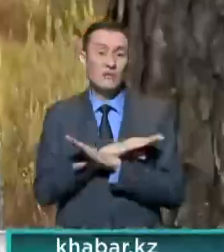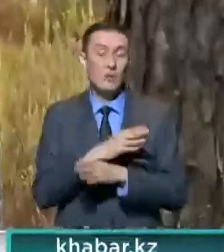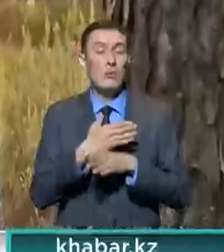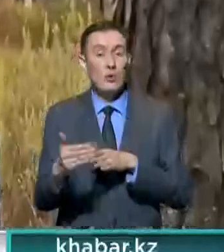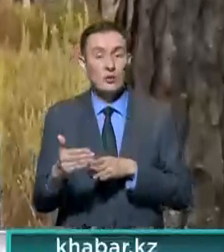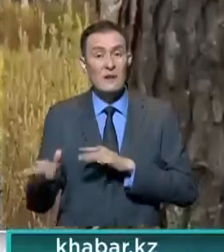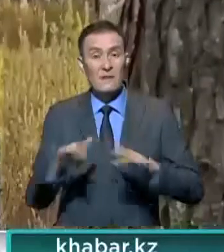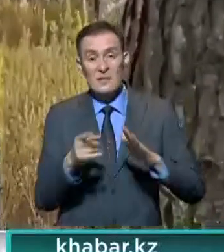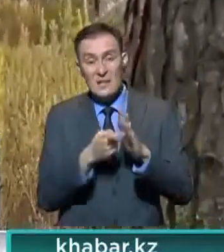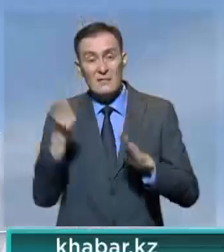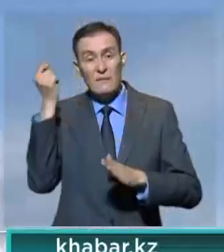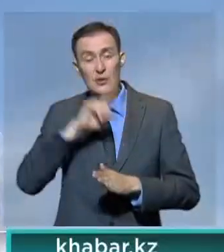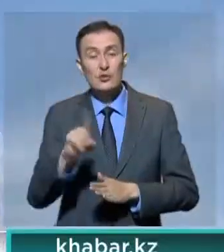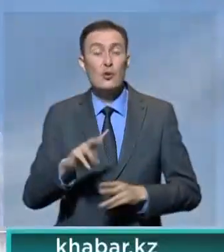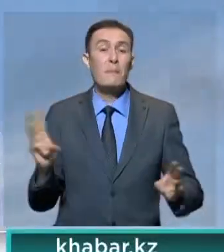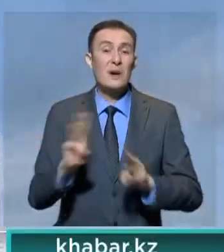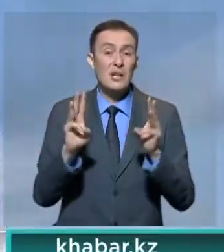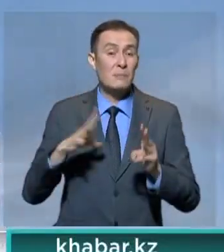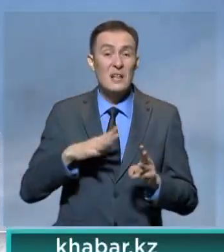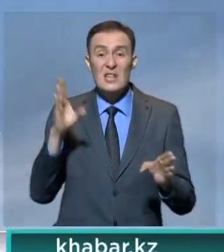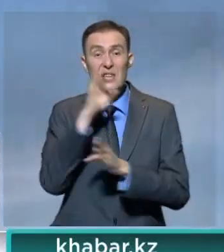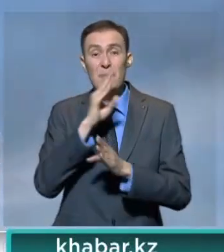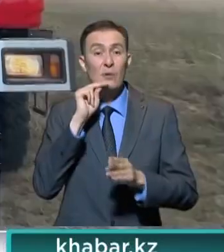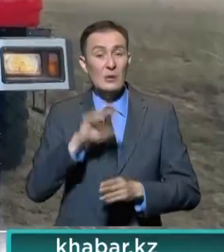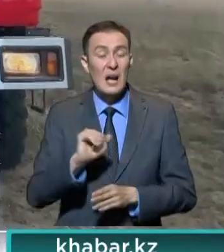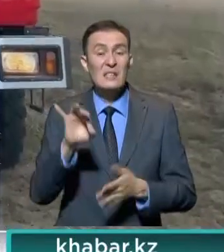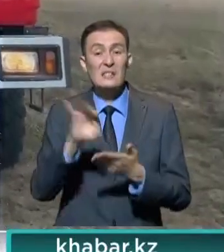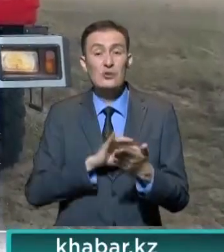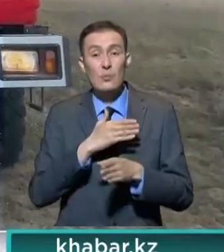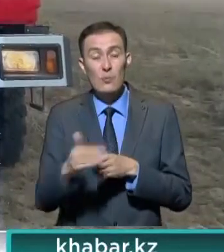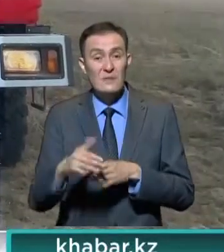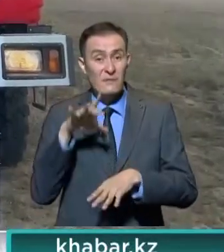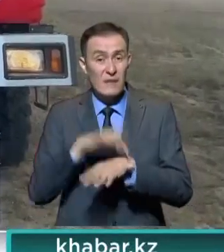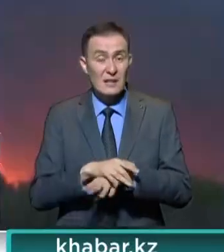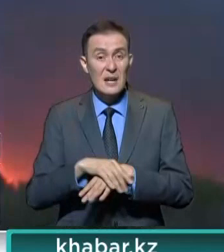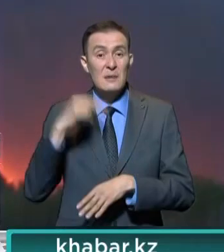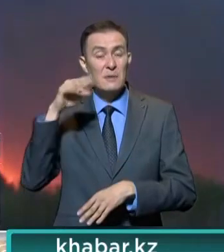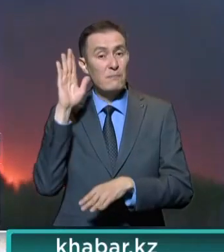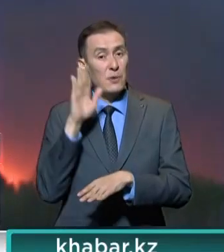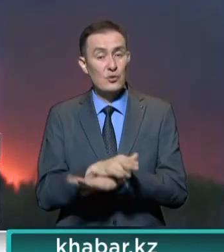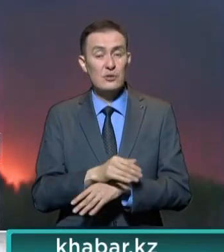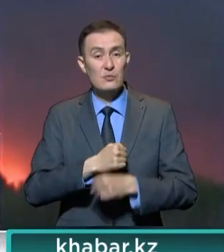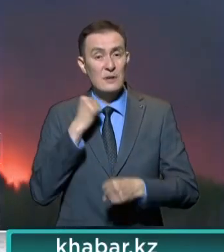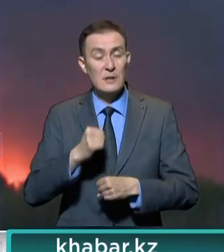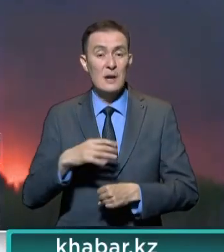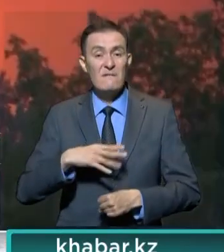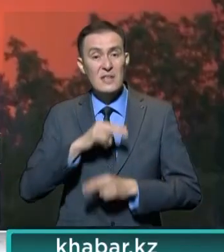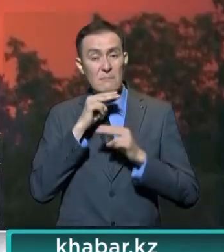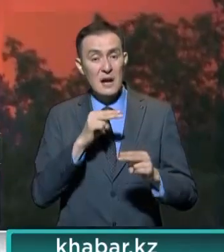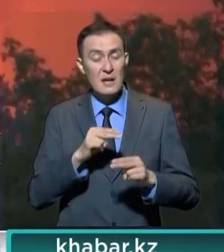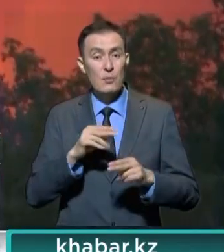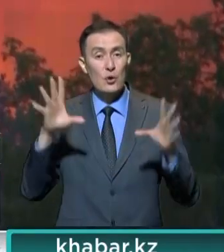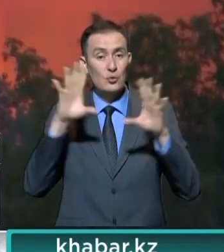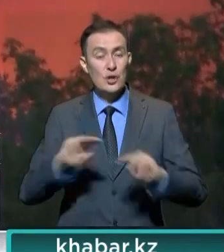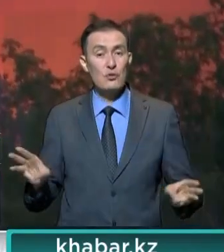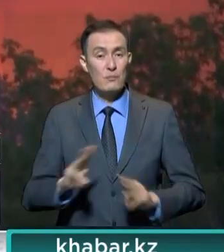позже в ходе следствия выяснилось, что пожар носил неприродный характер. Сразу после случившегося президент поручил уделить приоритетное внимание мерам по